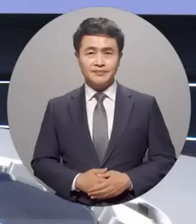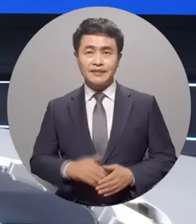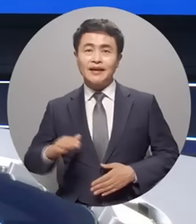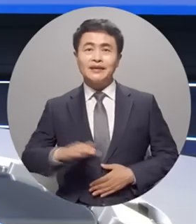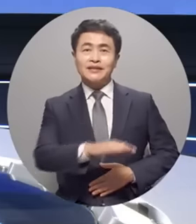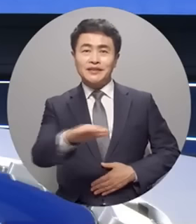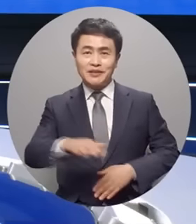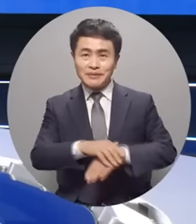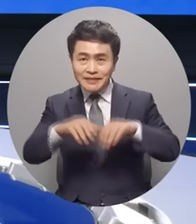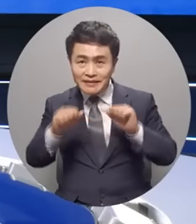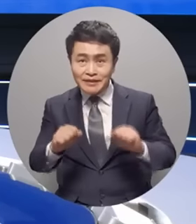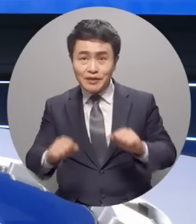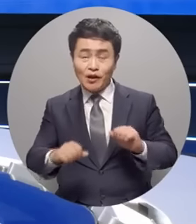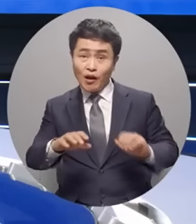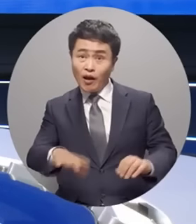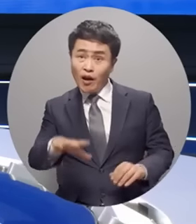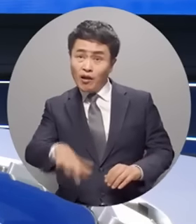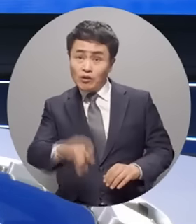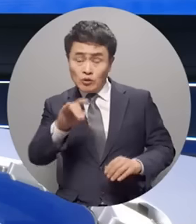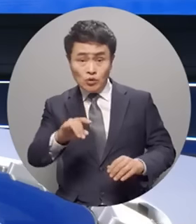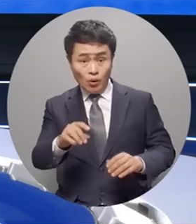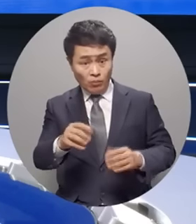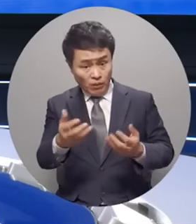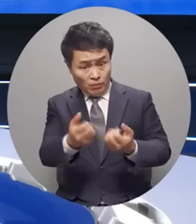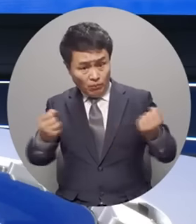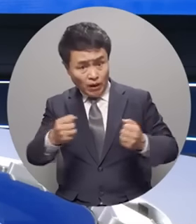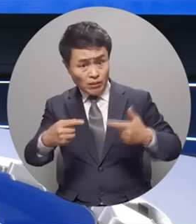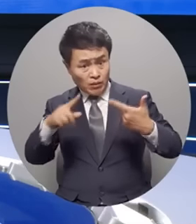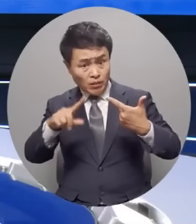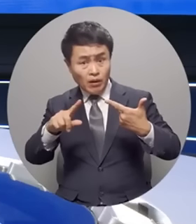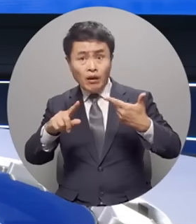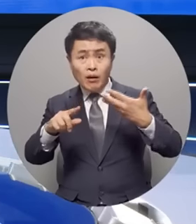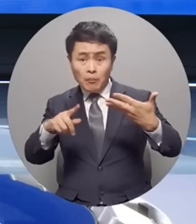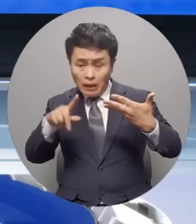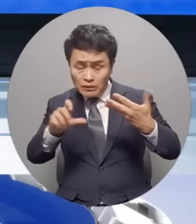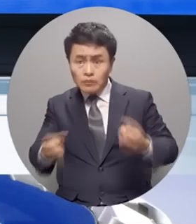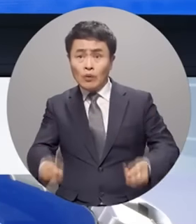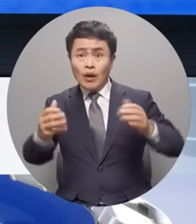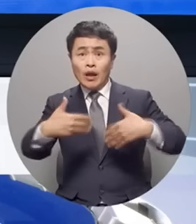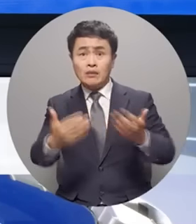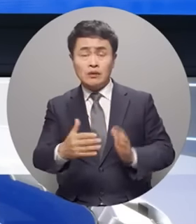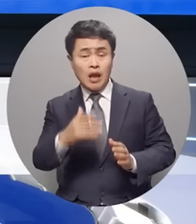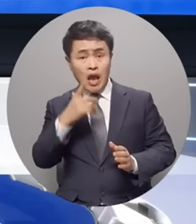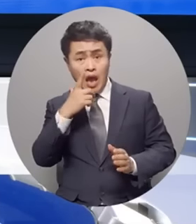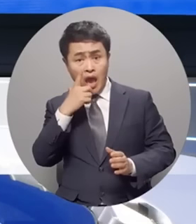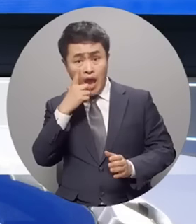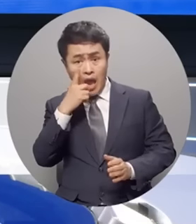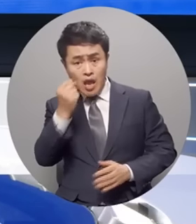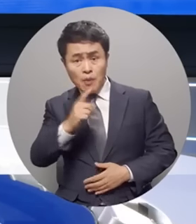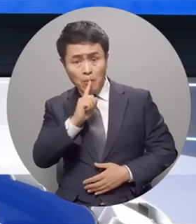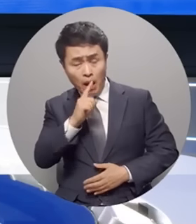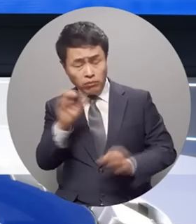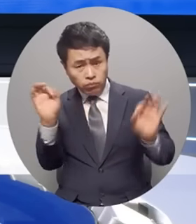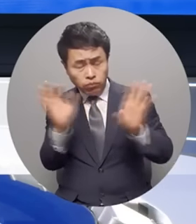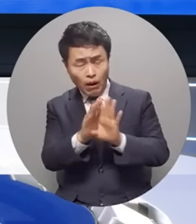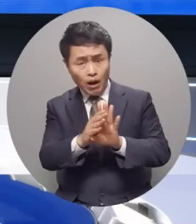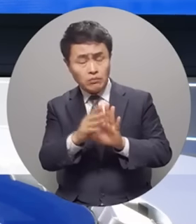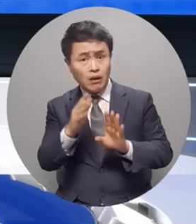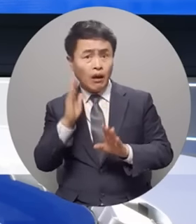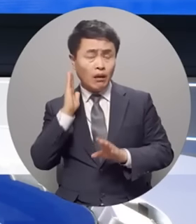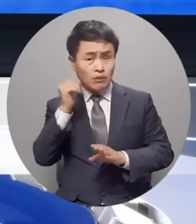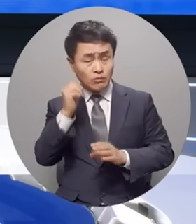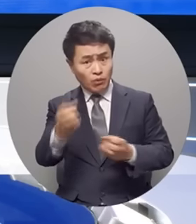여러분 안녕하십니까? 초유의 반쪽 광복절 행사와 일본이 사라져버린 대통령 경축사를 두고 논란이 계속되고